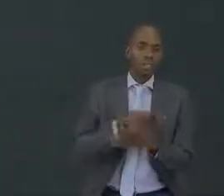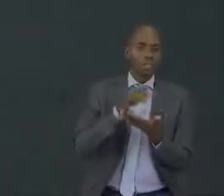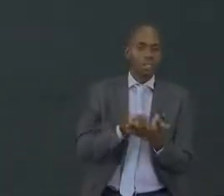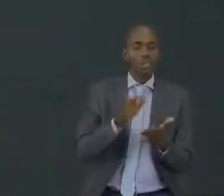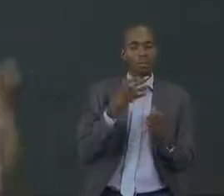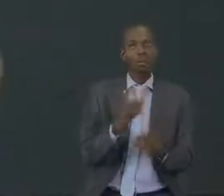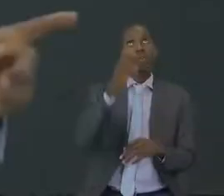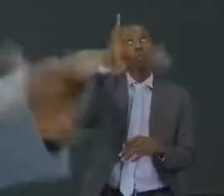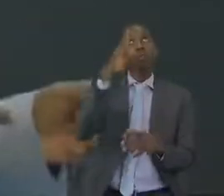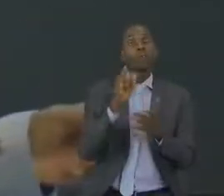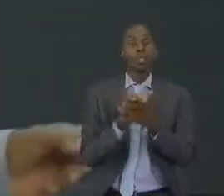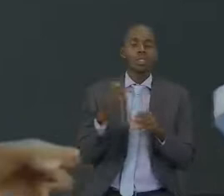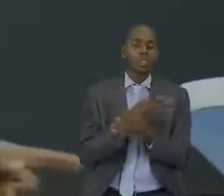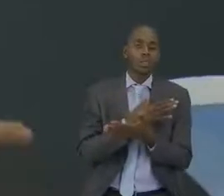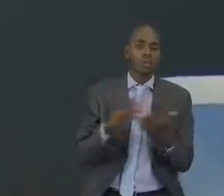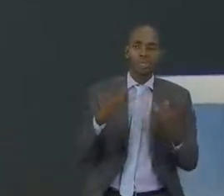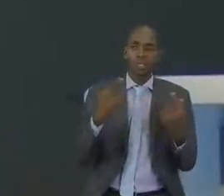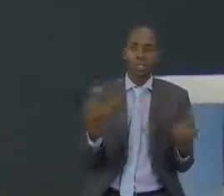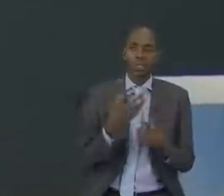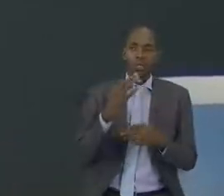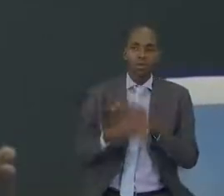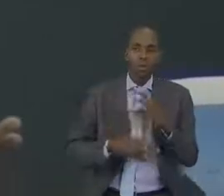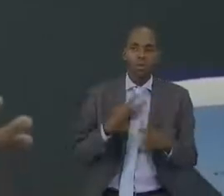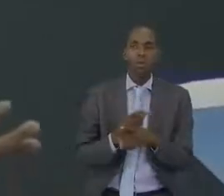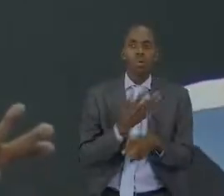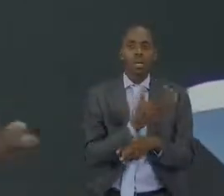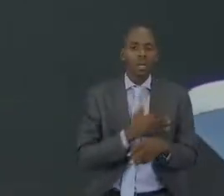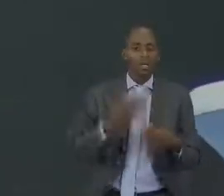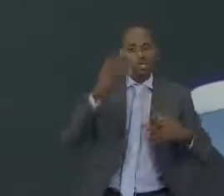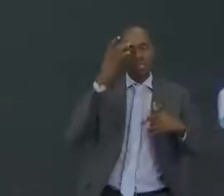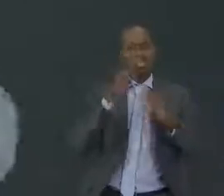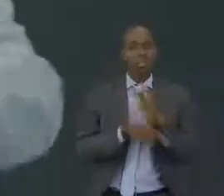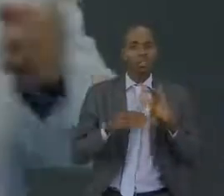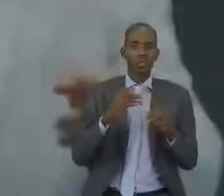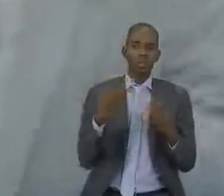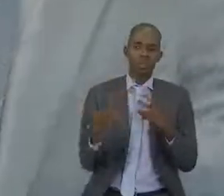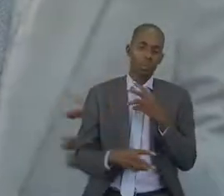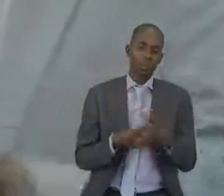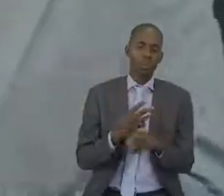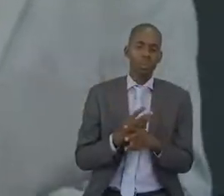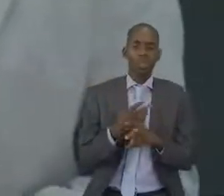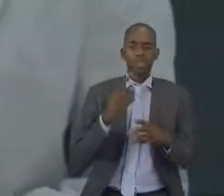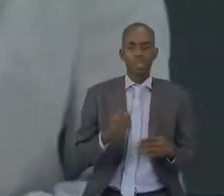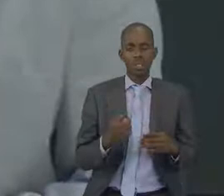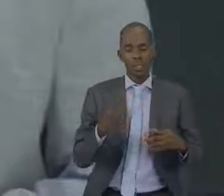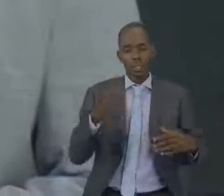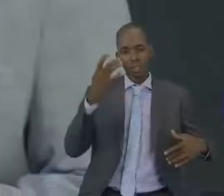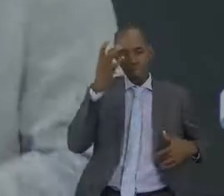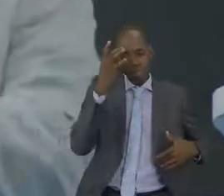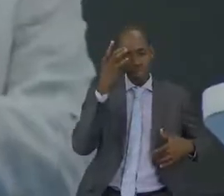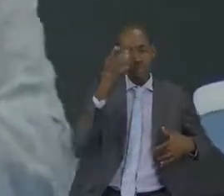ôte le péché du monde et les maladies du monde. les péchés, les conséquences du péché.